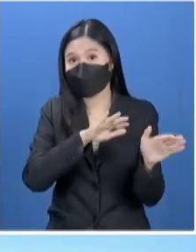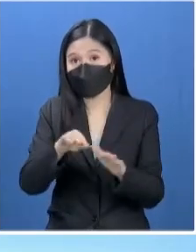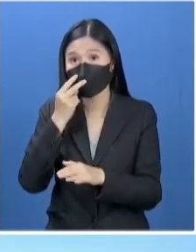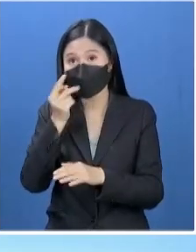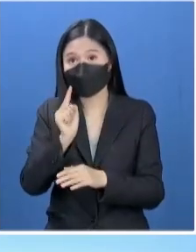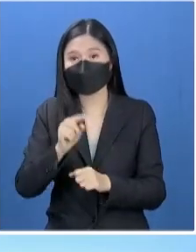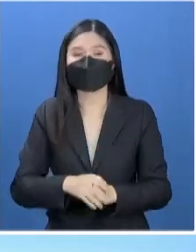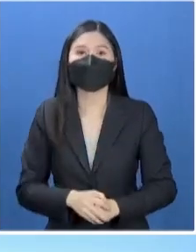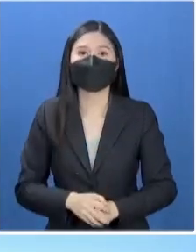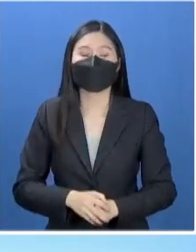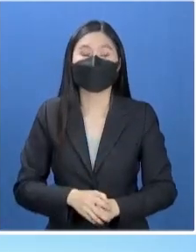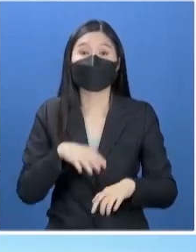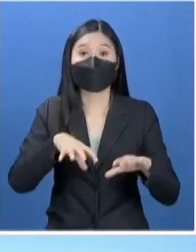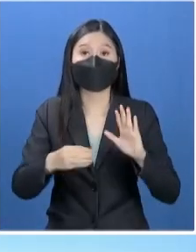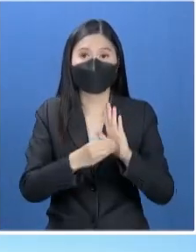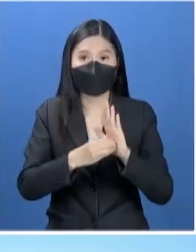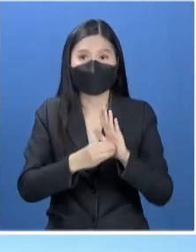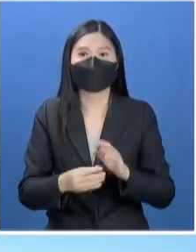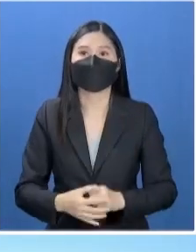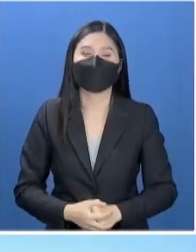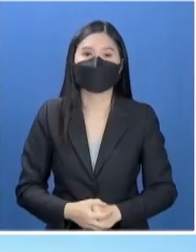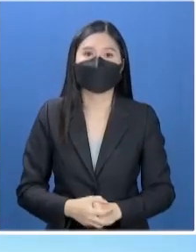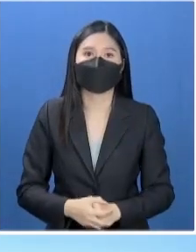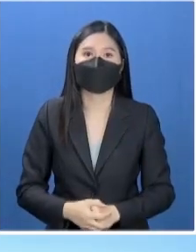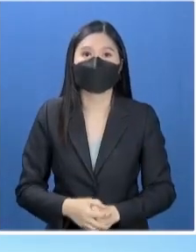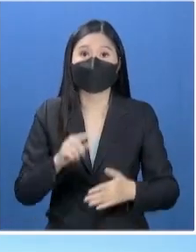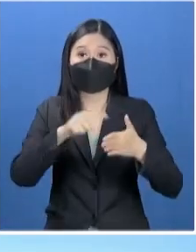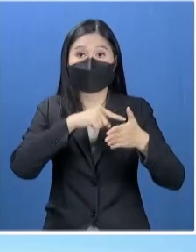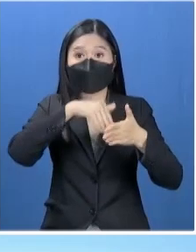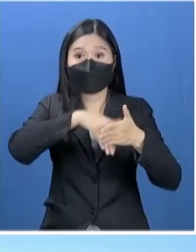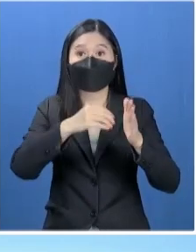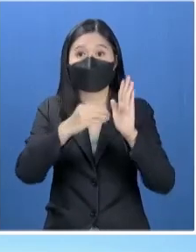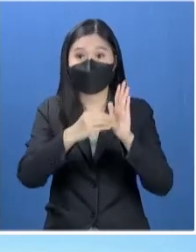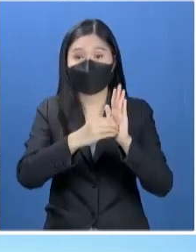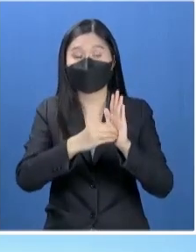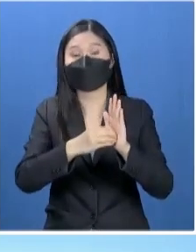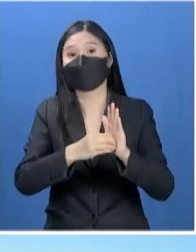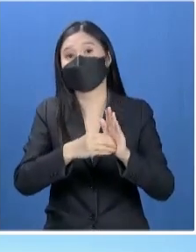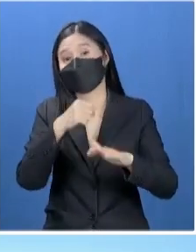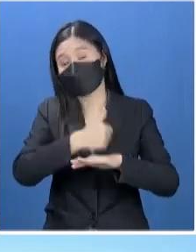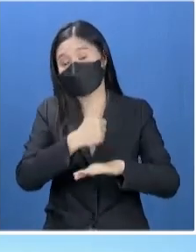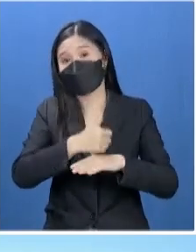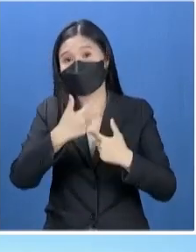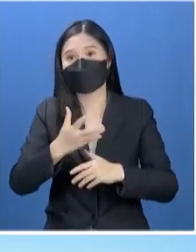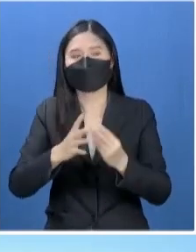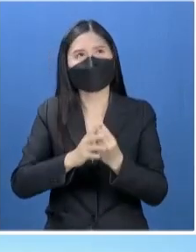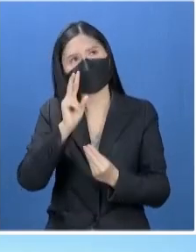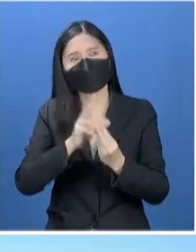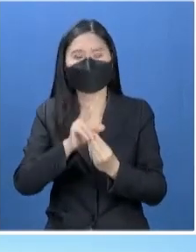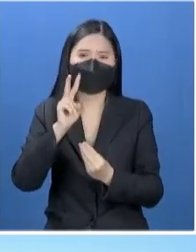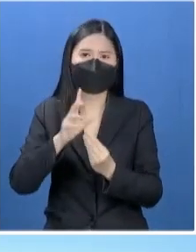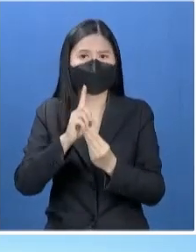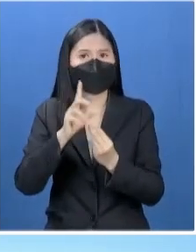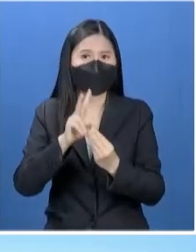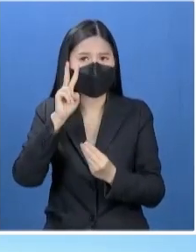ขยับเข้ามาดูในเรื่องของพื้นที่กรุงเทพมหานครกันบ้างเลือกตั้งผู้ว่ากทมเสร็จแล้วเรียบร้อยตั้งแต่โอ้โหสัปดาห์2สัปดาห์ก่อนแต่